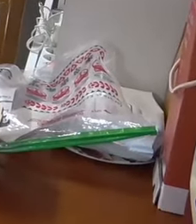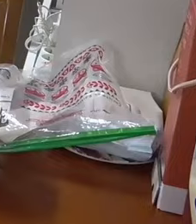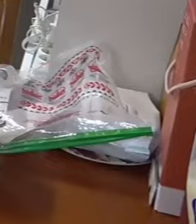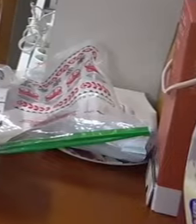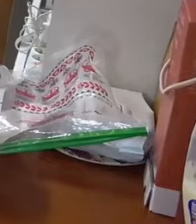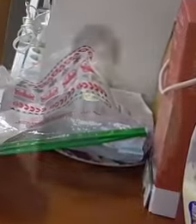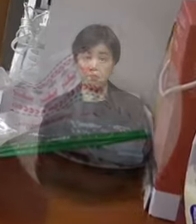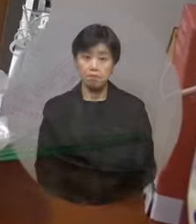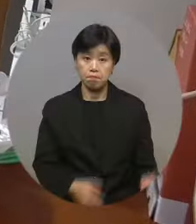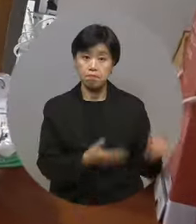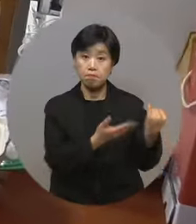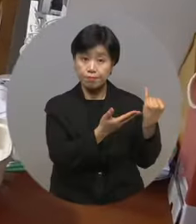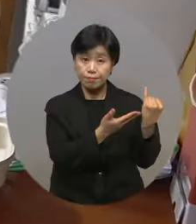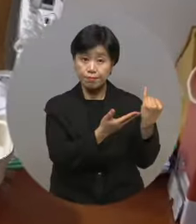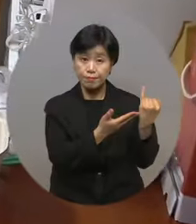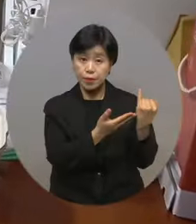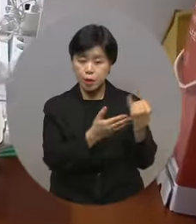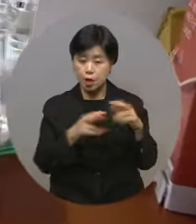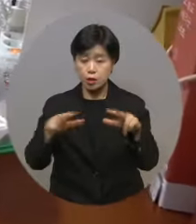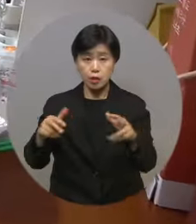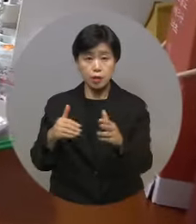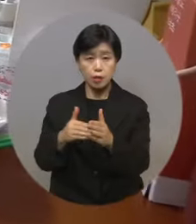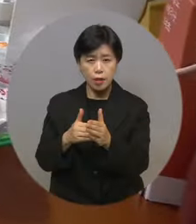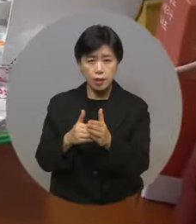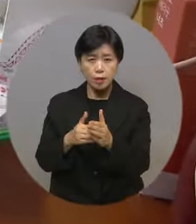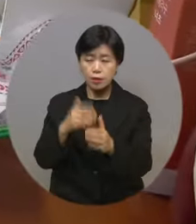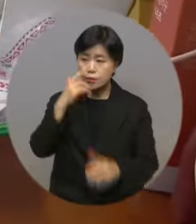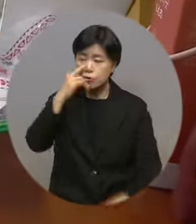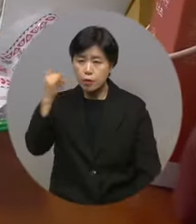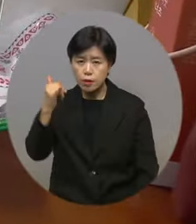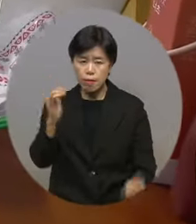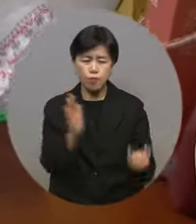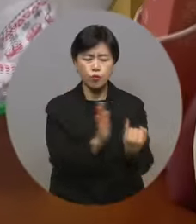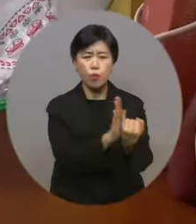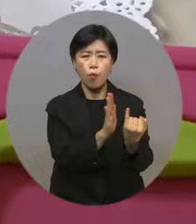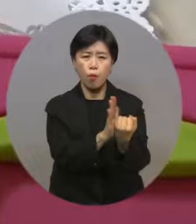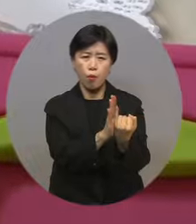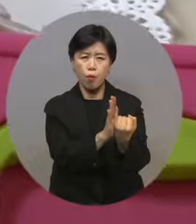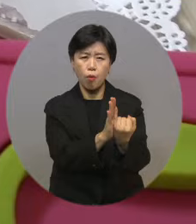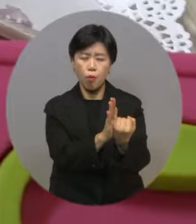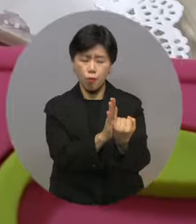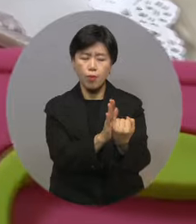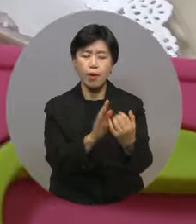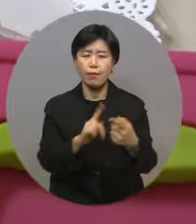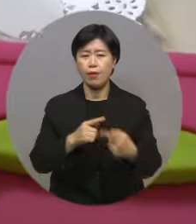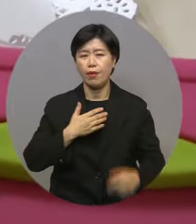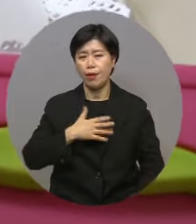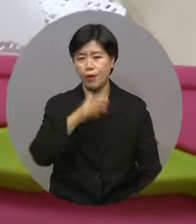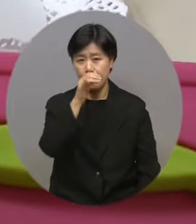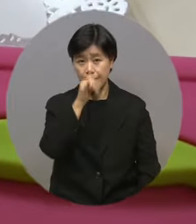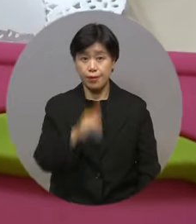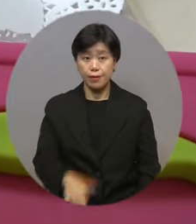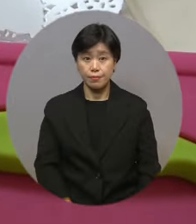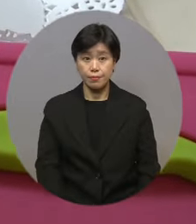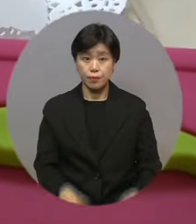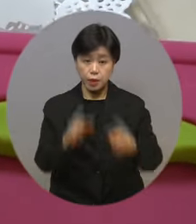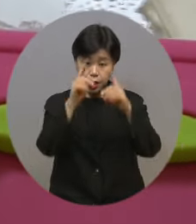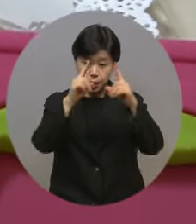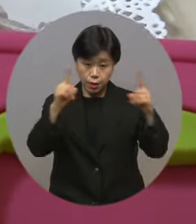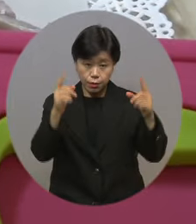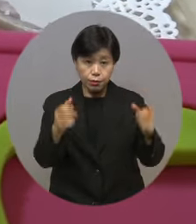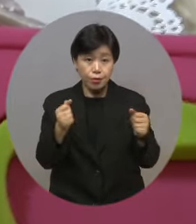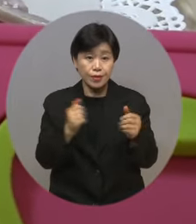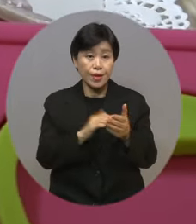지연 씨는 그동안 부모님의 도움을 많이 받았다는 것을 알고 있습니다. 대학을